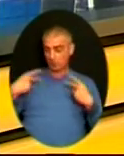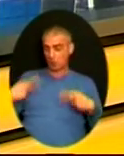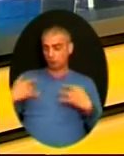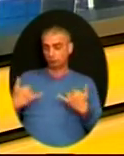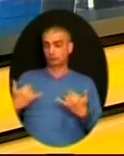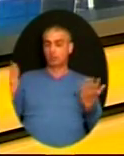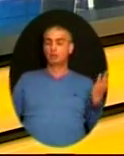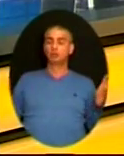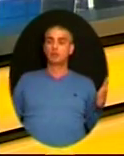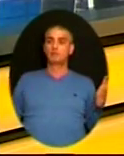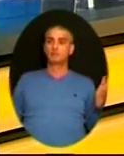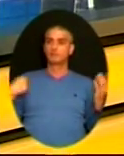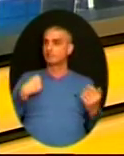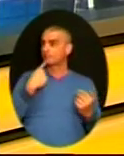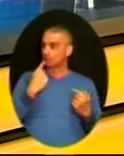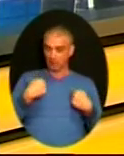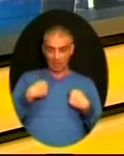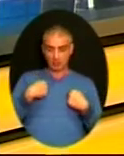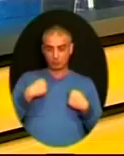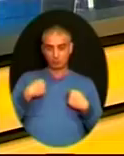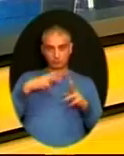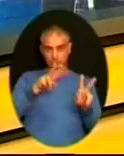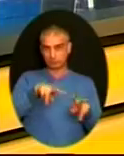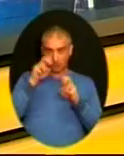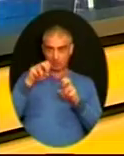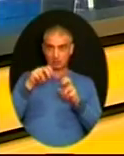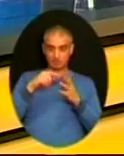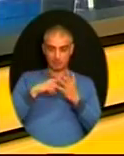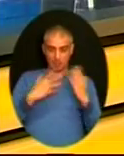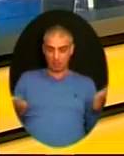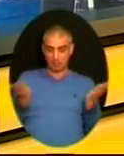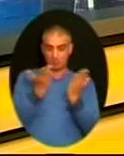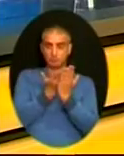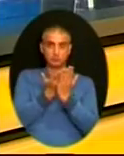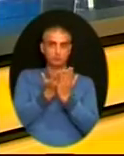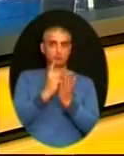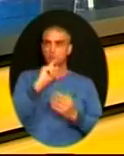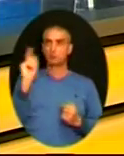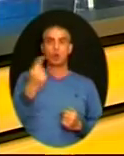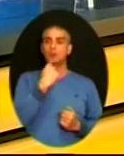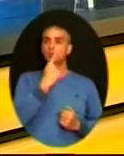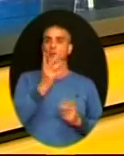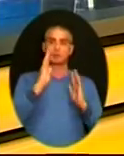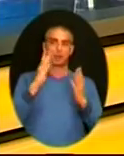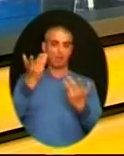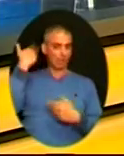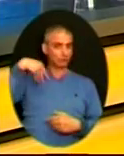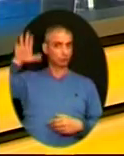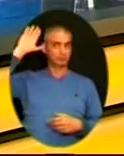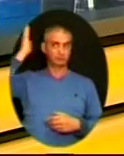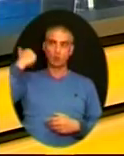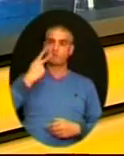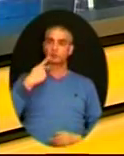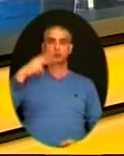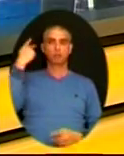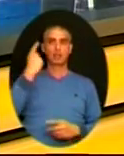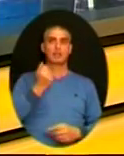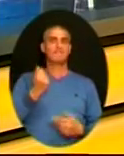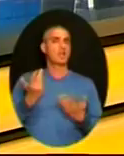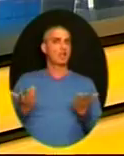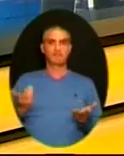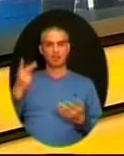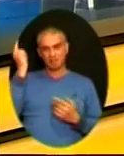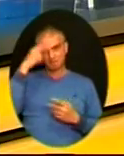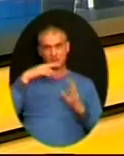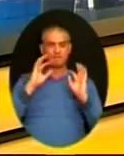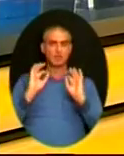חוששים עכשיו. ולומר לנו שאנחנו סחטנים כי מצמידים את זה? כל אלה שאומרים ככה הרי הצביעו איתנו לפני שנתיים ורבע,